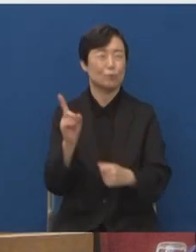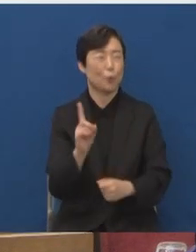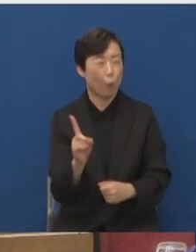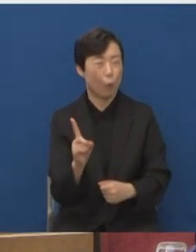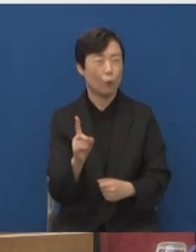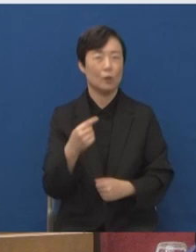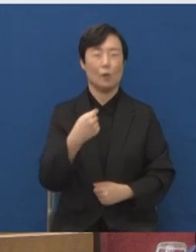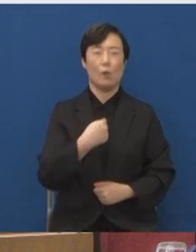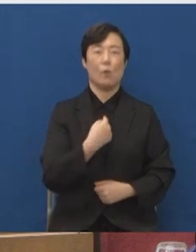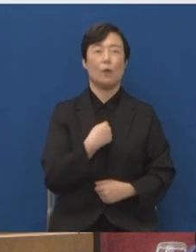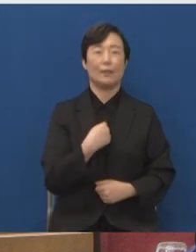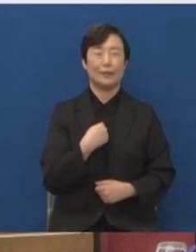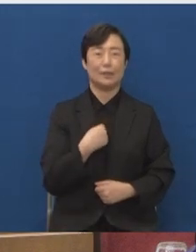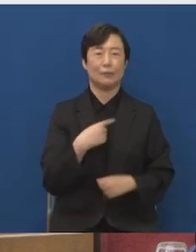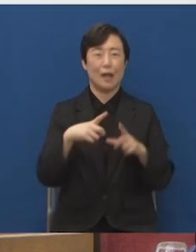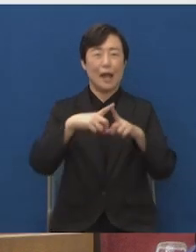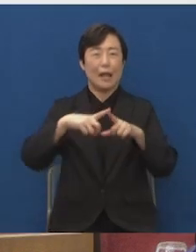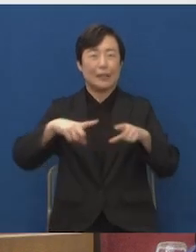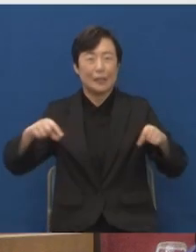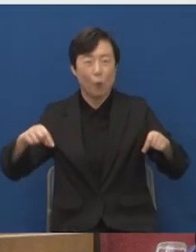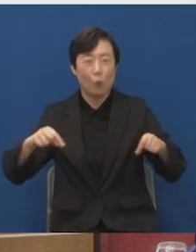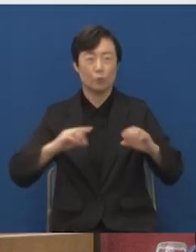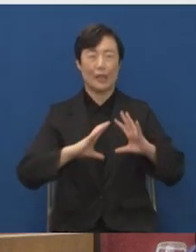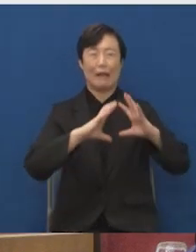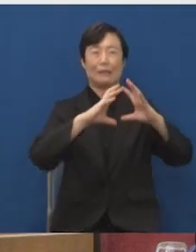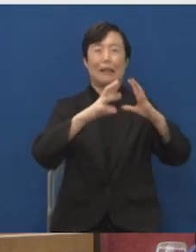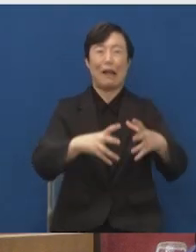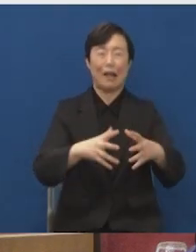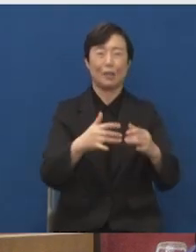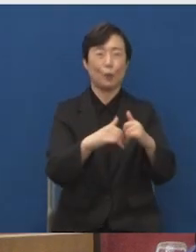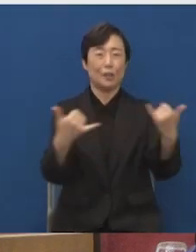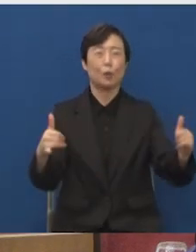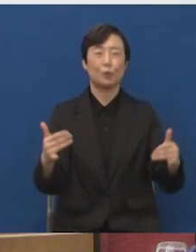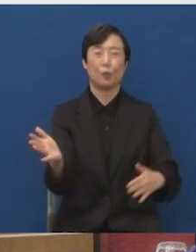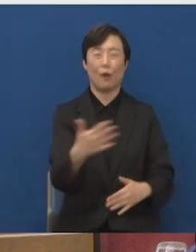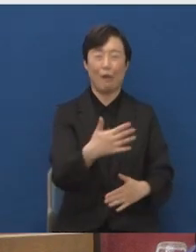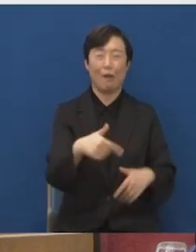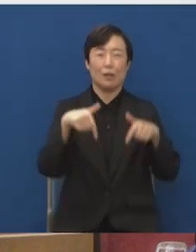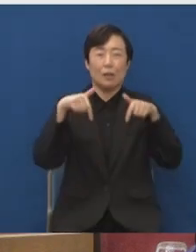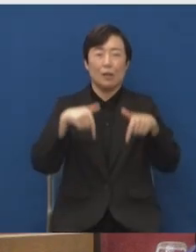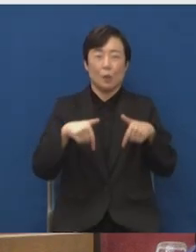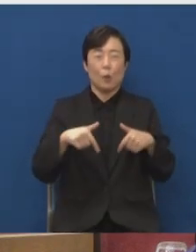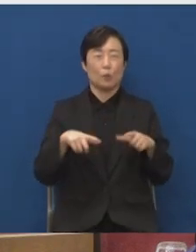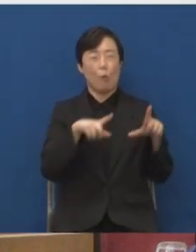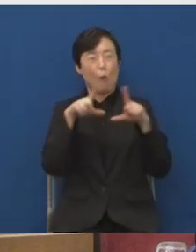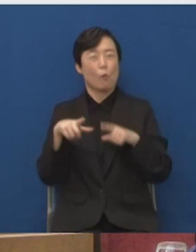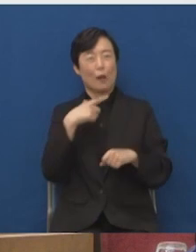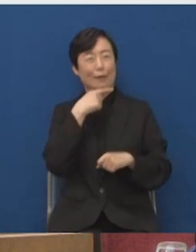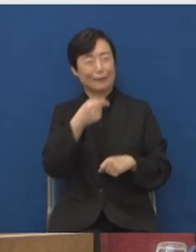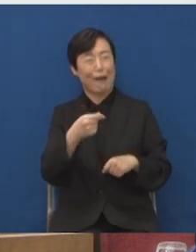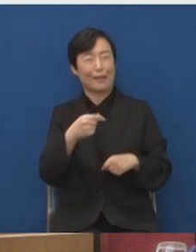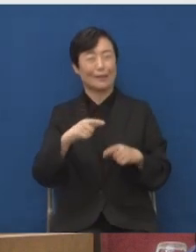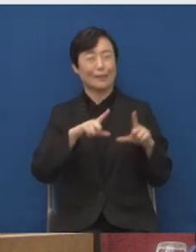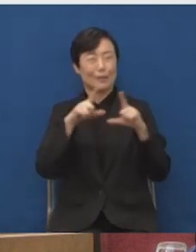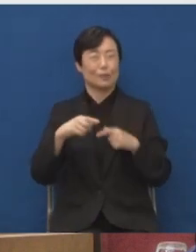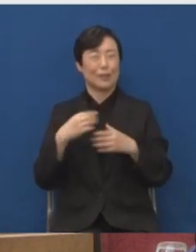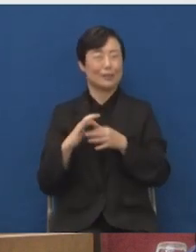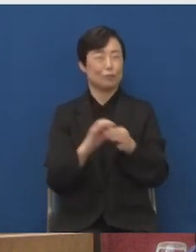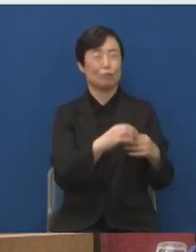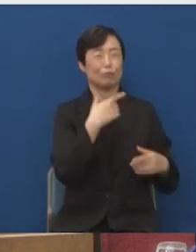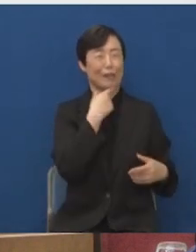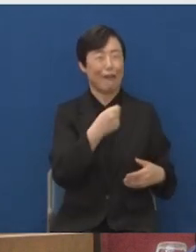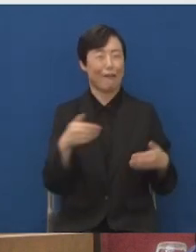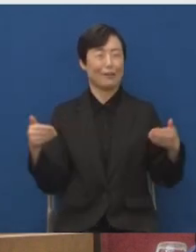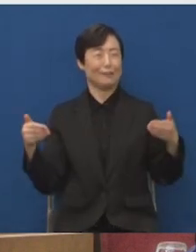は日本中、世界中の人々から、京都に住みたい、住み続けたい、働きたい、